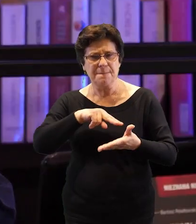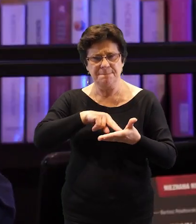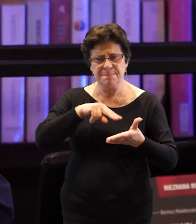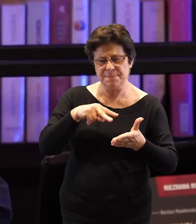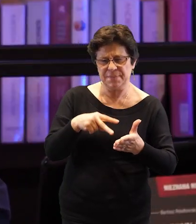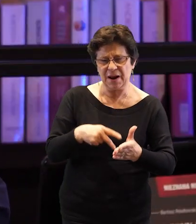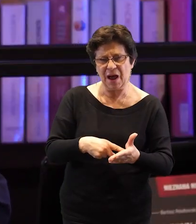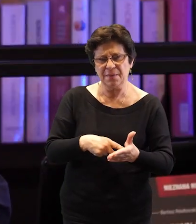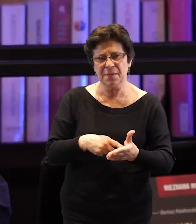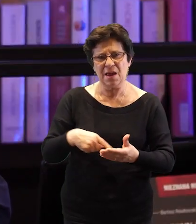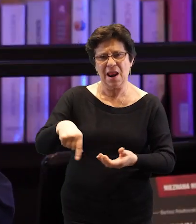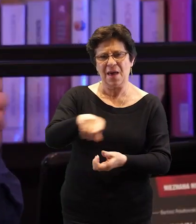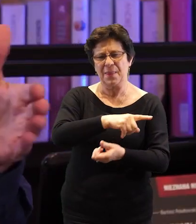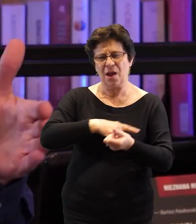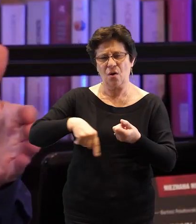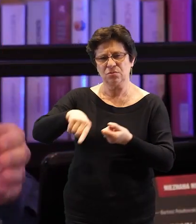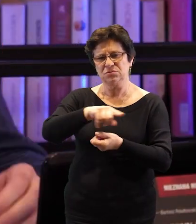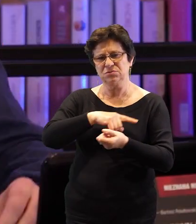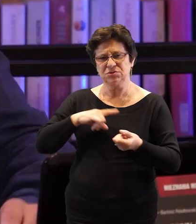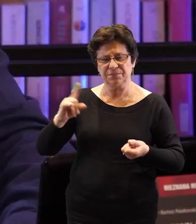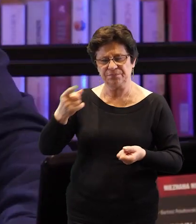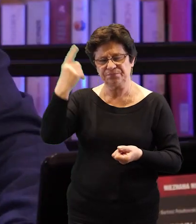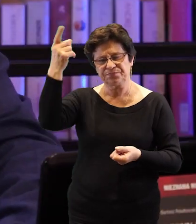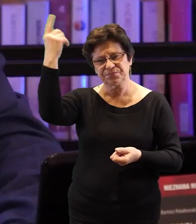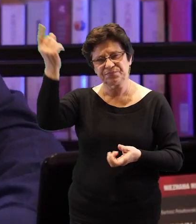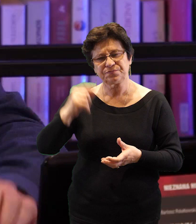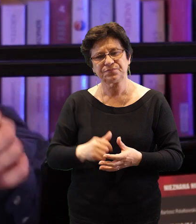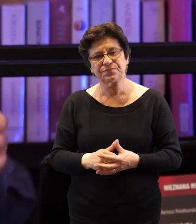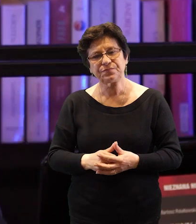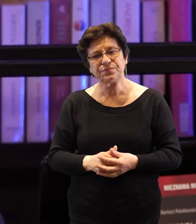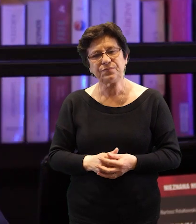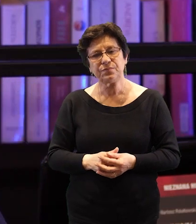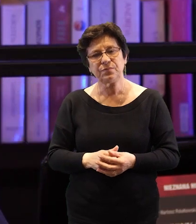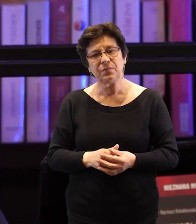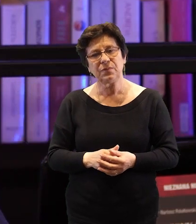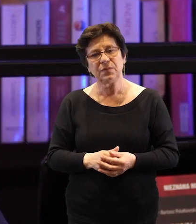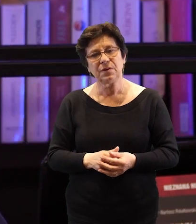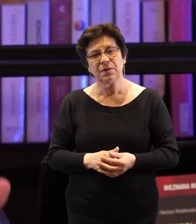gdyby wyszedł, to by nic nie przedstawił, bo pewnie nic nie miał.